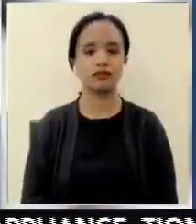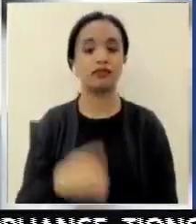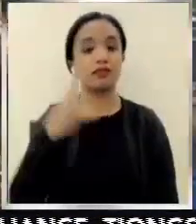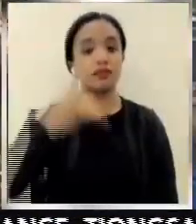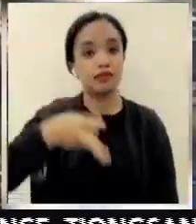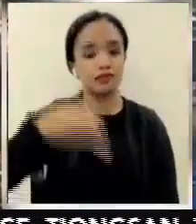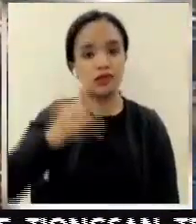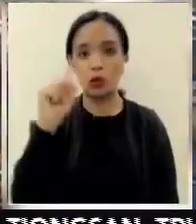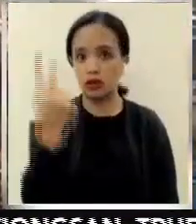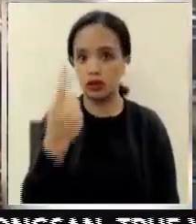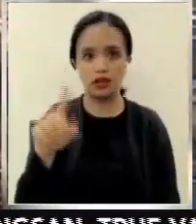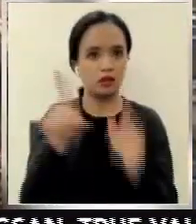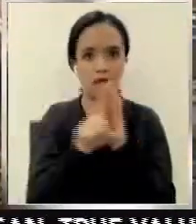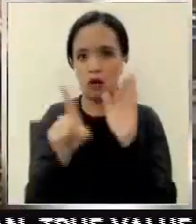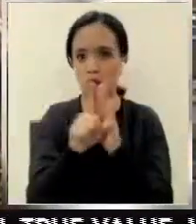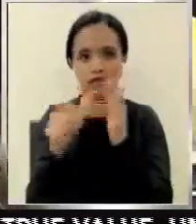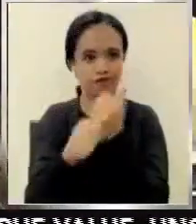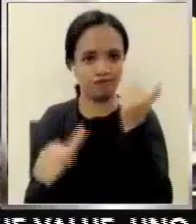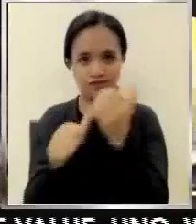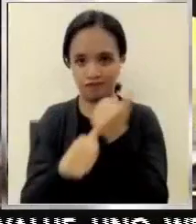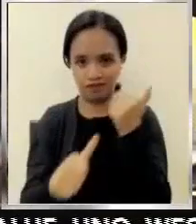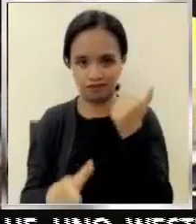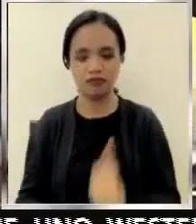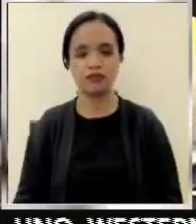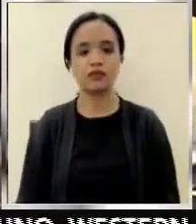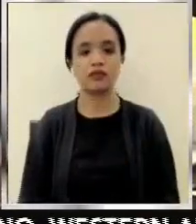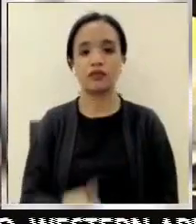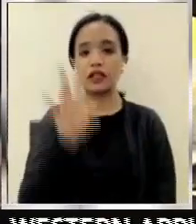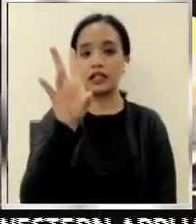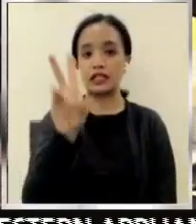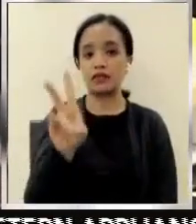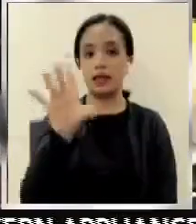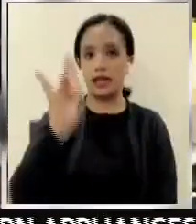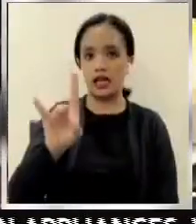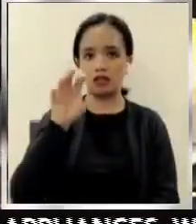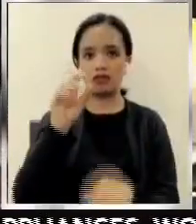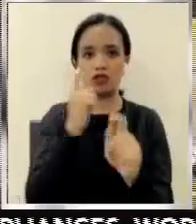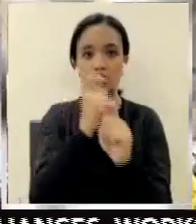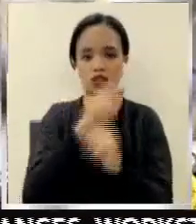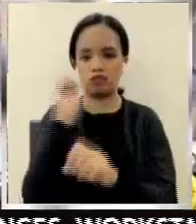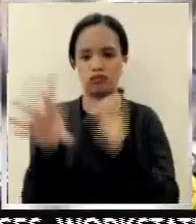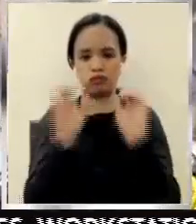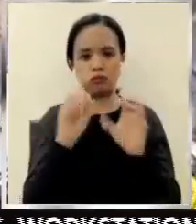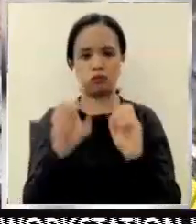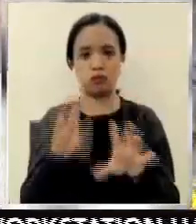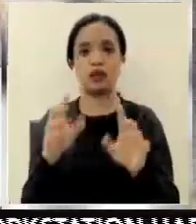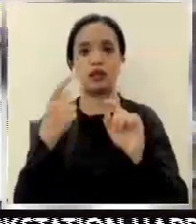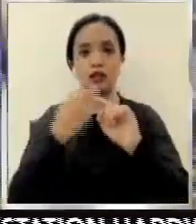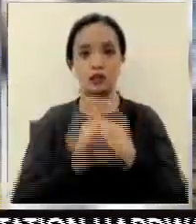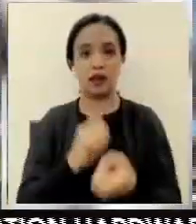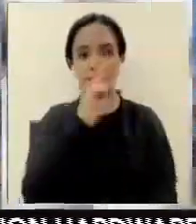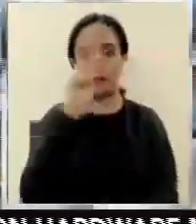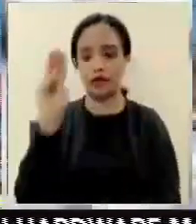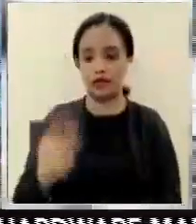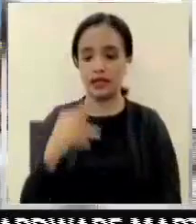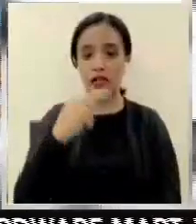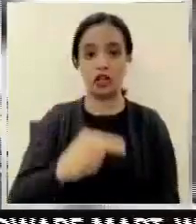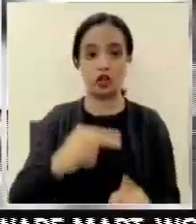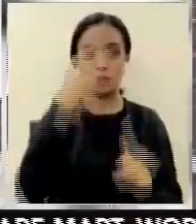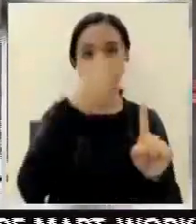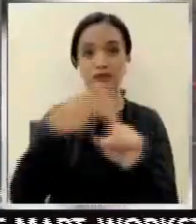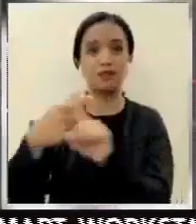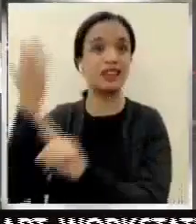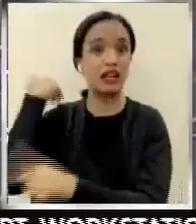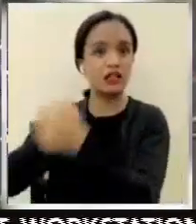dumihan dahil halos 78 trucks ng basura ang nahakot mula sa Manila North Cemetery pagkatapos ng undas noong nakaraang taon